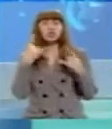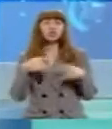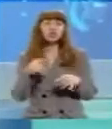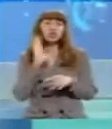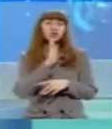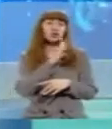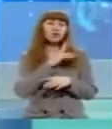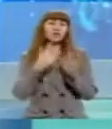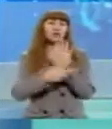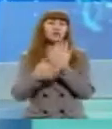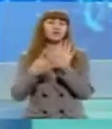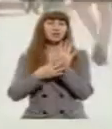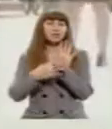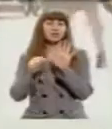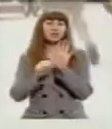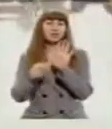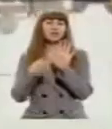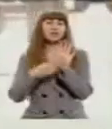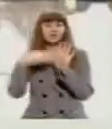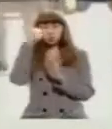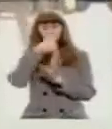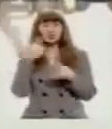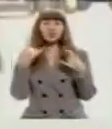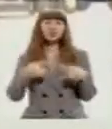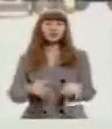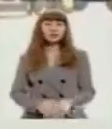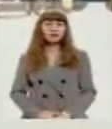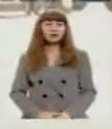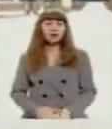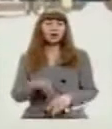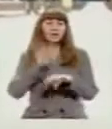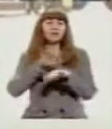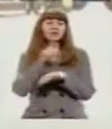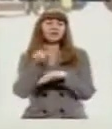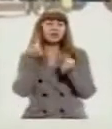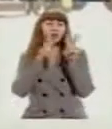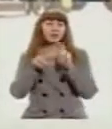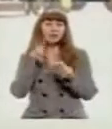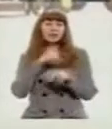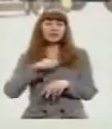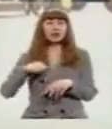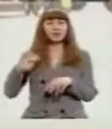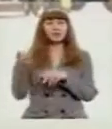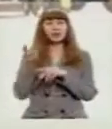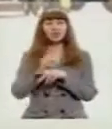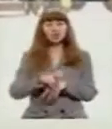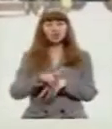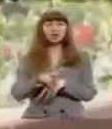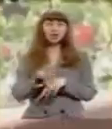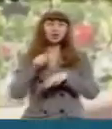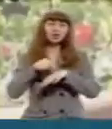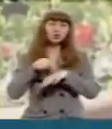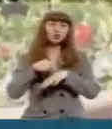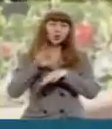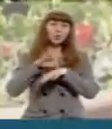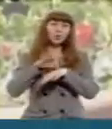1965-1995-1958 жылға ер адамдар мен 1989 және 1969 жылға әйелдер. Емделушілердің тамақтың ауырғанымен,